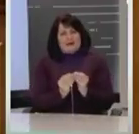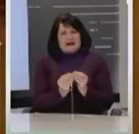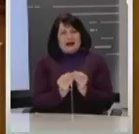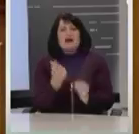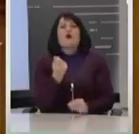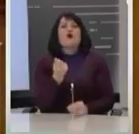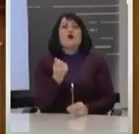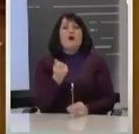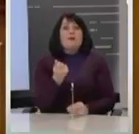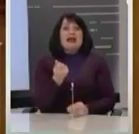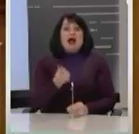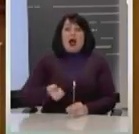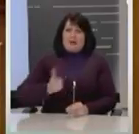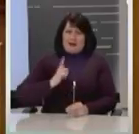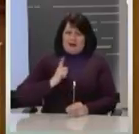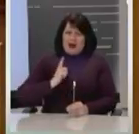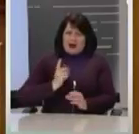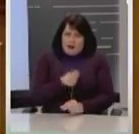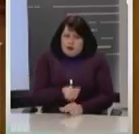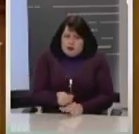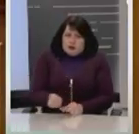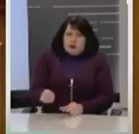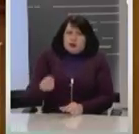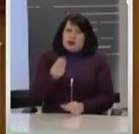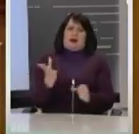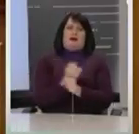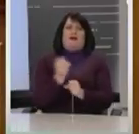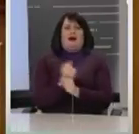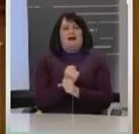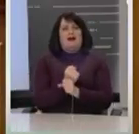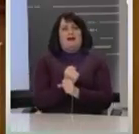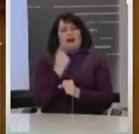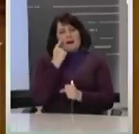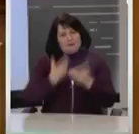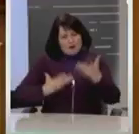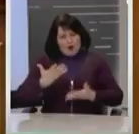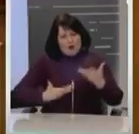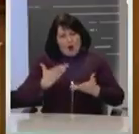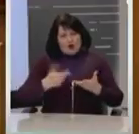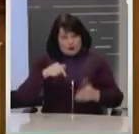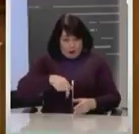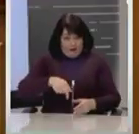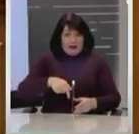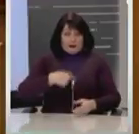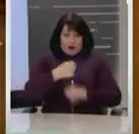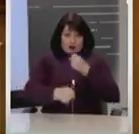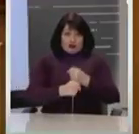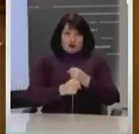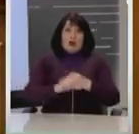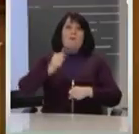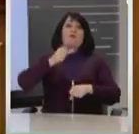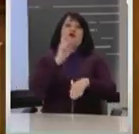έχει ξεπεράσει και τις πιο αισιόδοξες προβλέψεις. Έτσι λοιπόν ο προϋπολογισμός θα καταγράψει φέτος